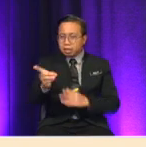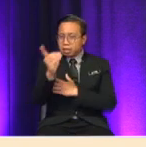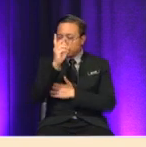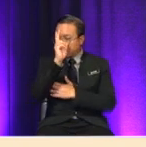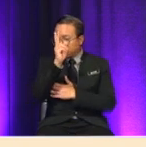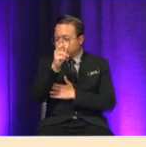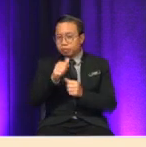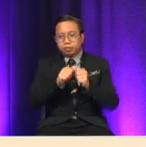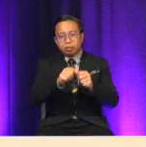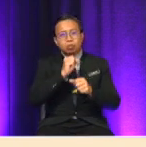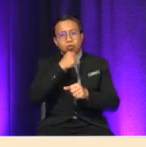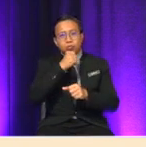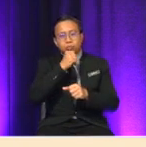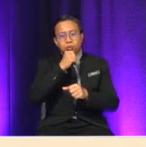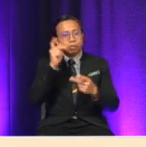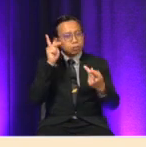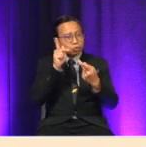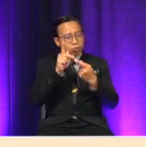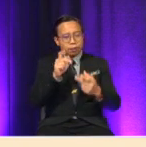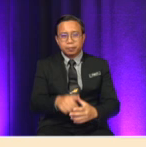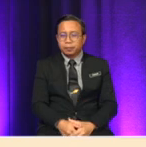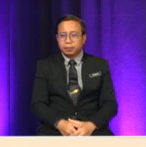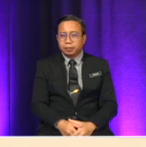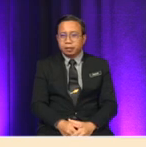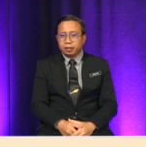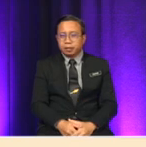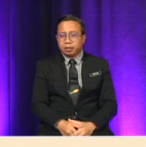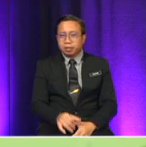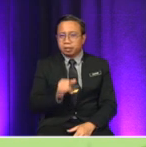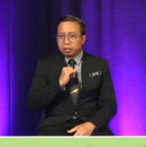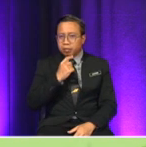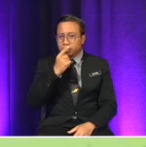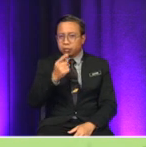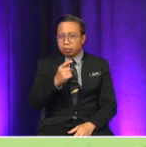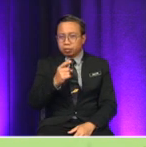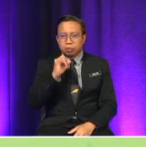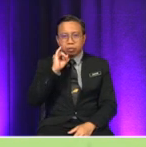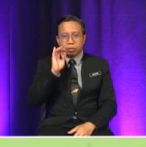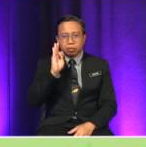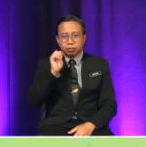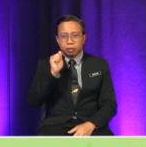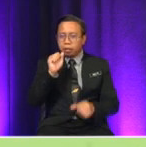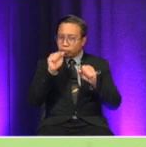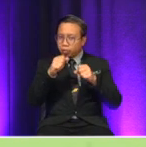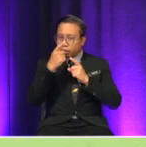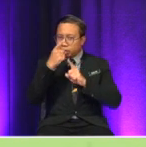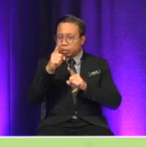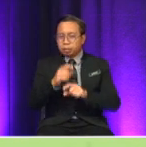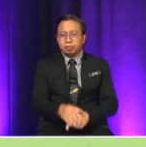umur kanak-kanak yang sesuai. Okey, saya nak suruh siapa? Ifa. Ifa, boleh tak tolong jawab soalan ini,